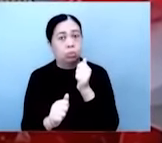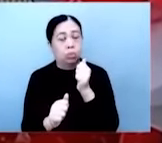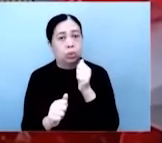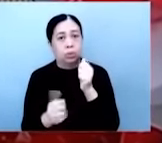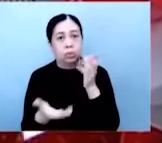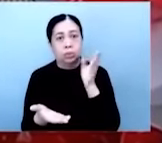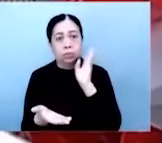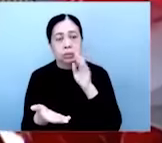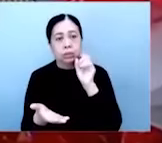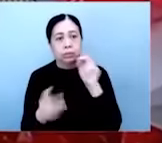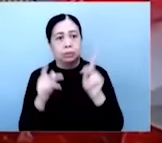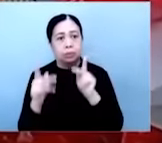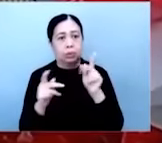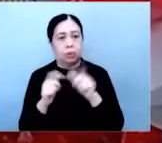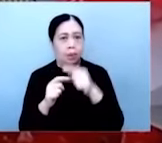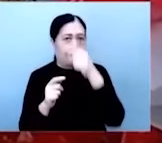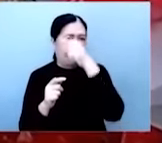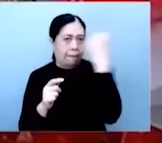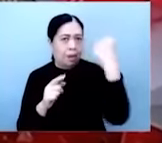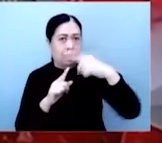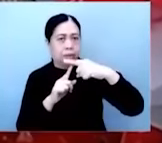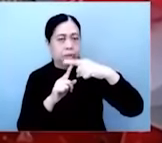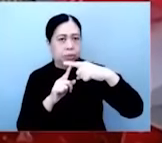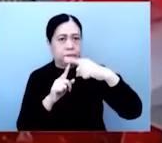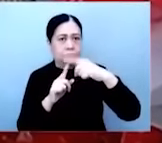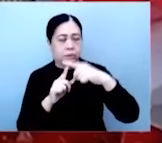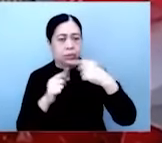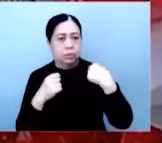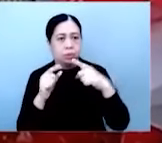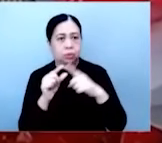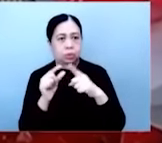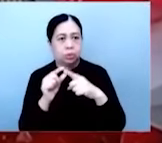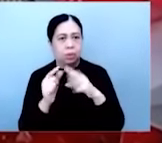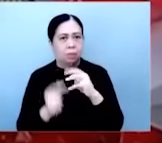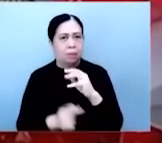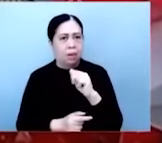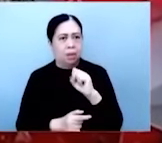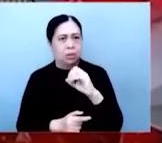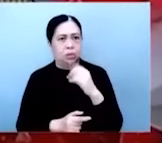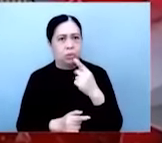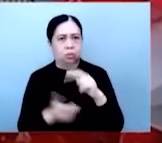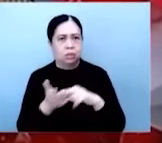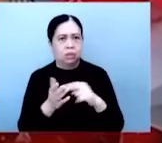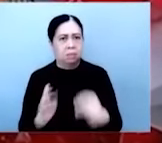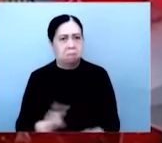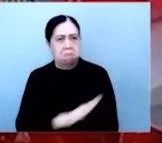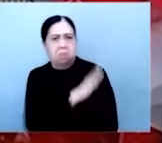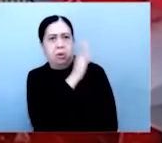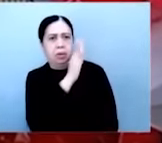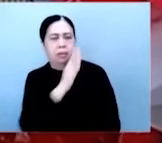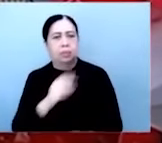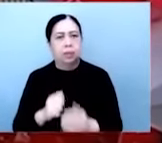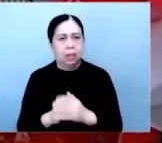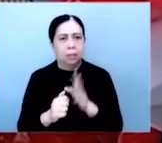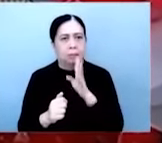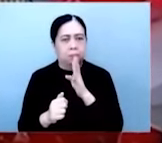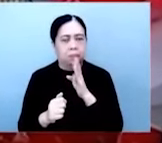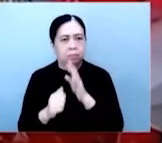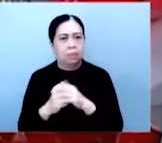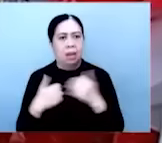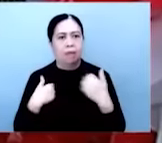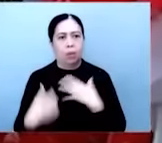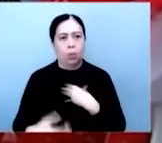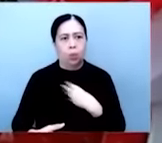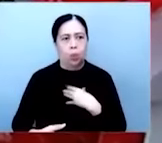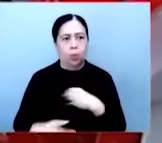dito nakasuot ng itim na t-shirt na may mga katagang maisog, ibig sabihin matapang yan. At meron din mga nakaputi, nakalagay